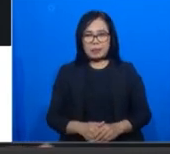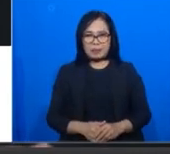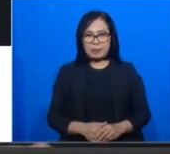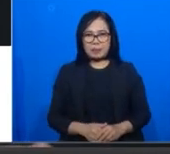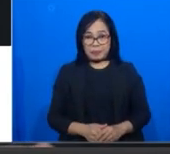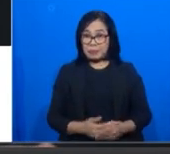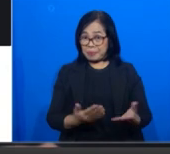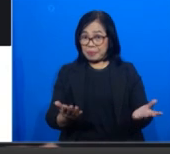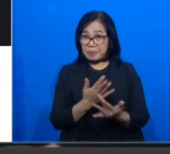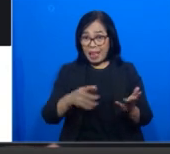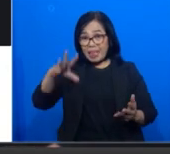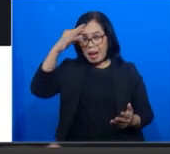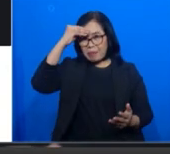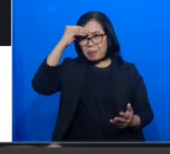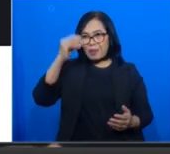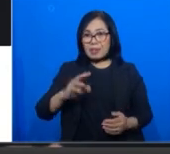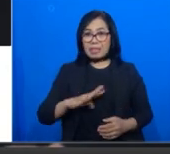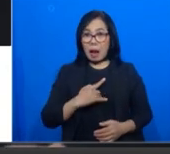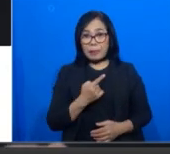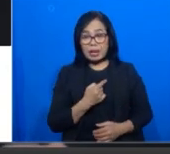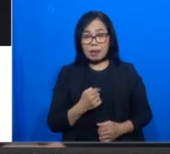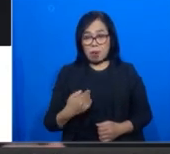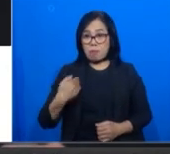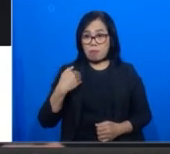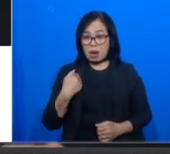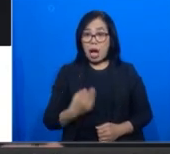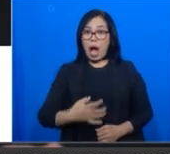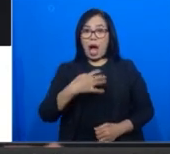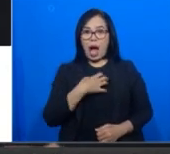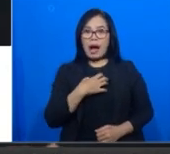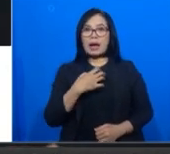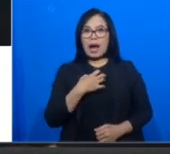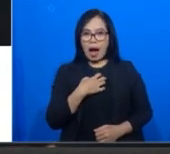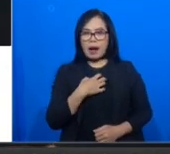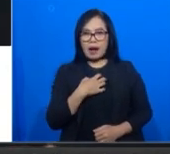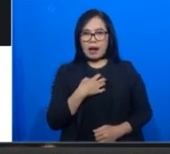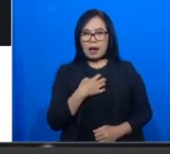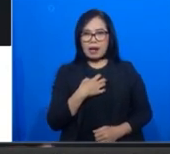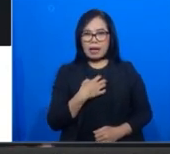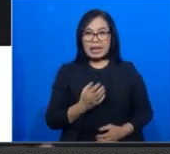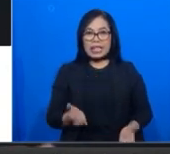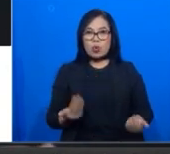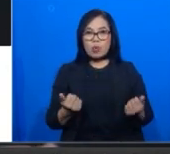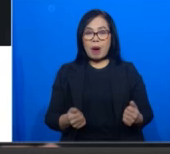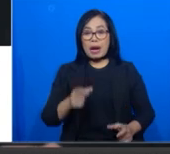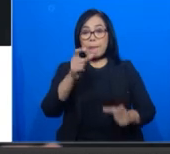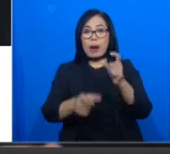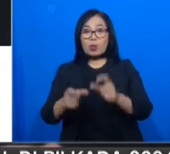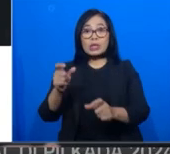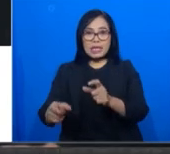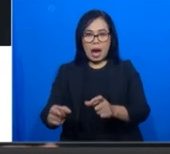paham ini maknanya. Jadi yang kami perjuangkan adalah hak-hak dasar kedaulatan hidup manusia. Jangan digerus